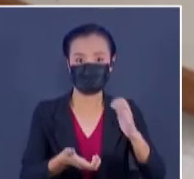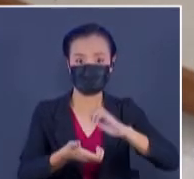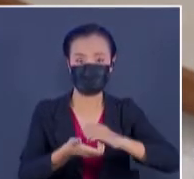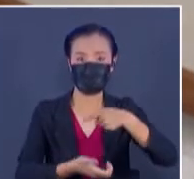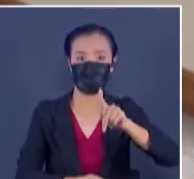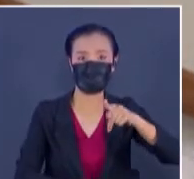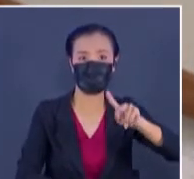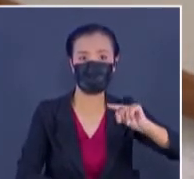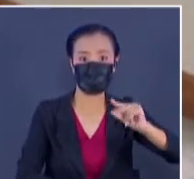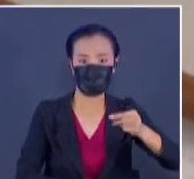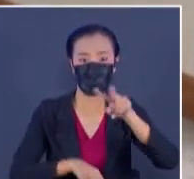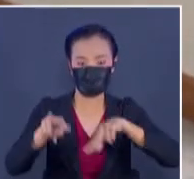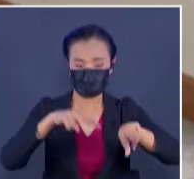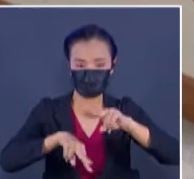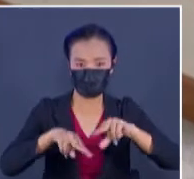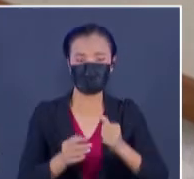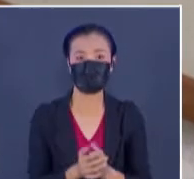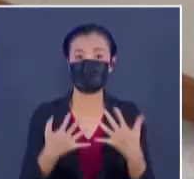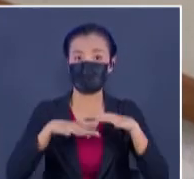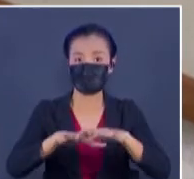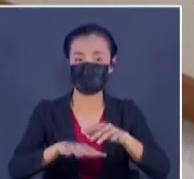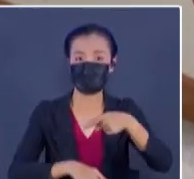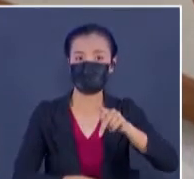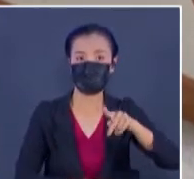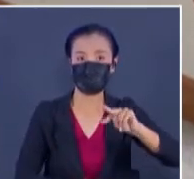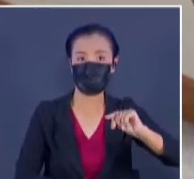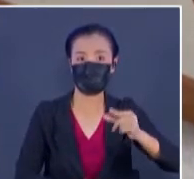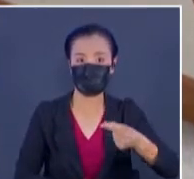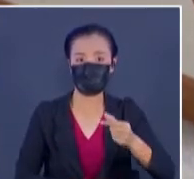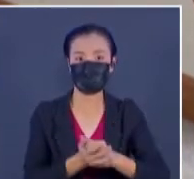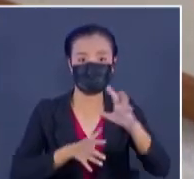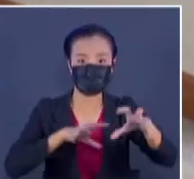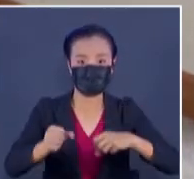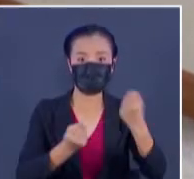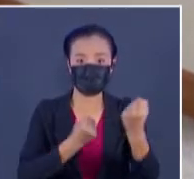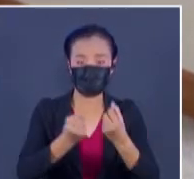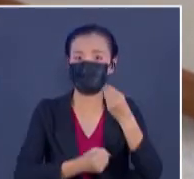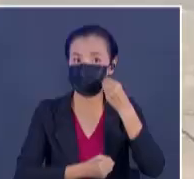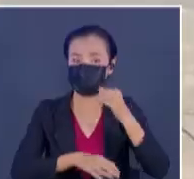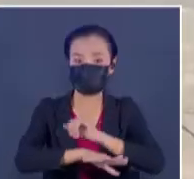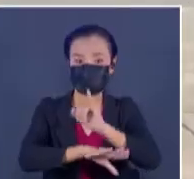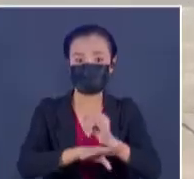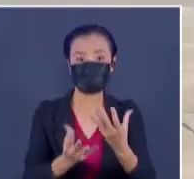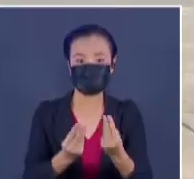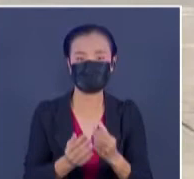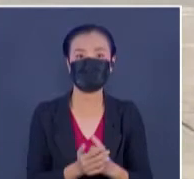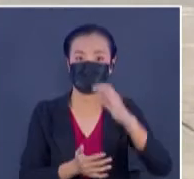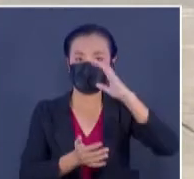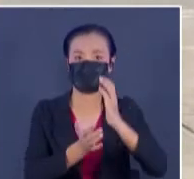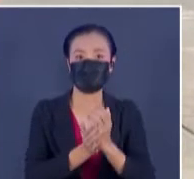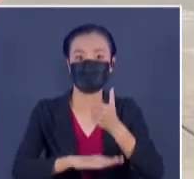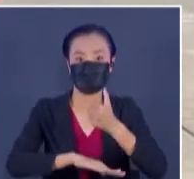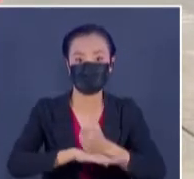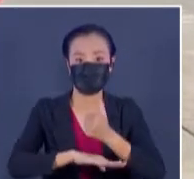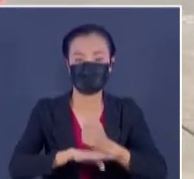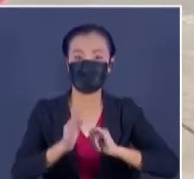อบเส้นทางทางการเงินแล้วก็พยายามที่จะประสานปปง.นะครับในการยึดทรัพย์ นอกจากนี้นะครับทางผู้บังคับการตำรวจภูธรเชีย